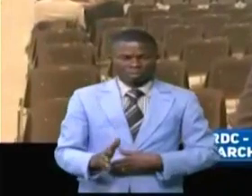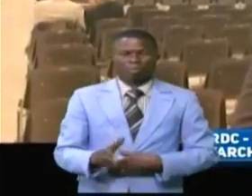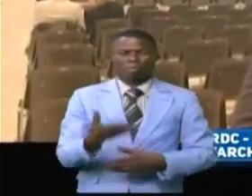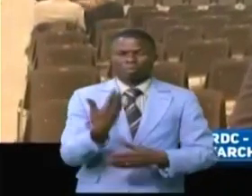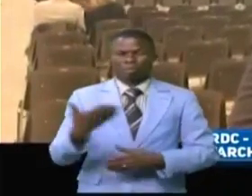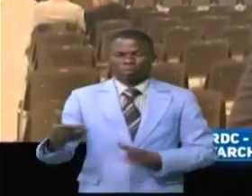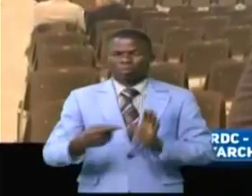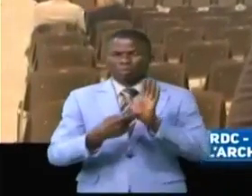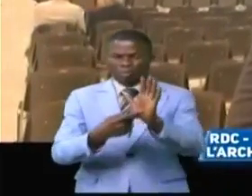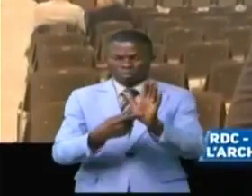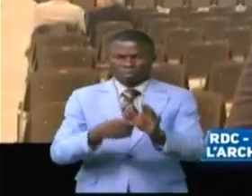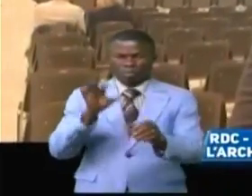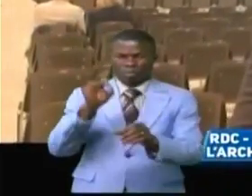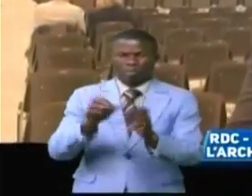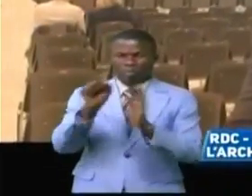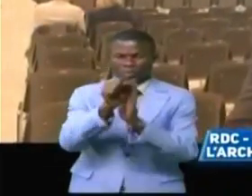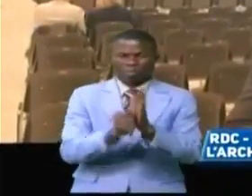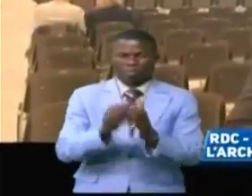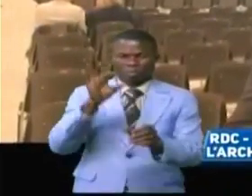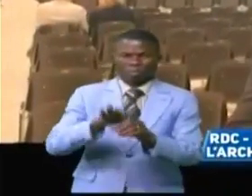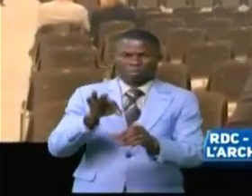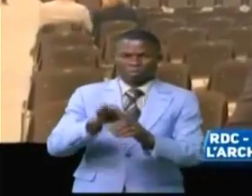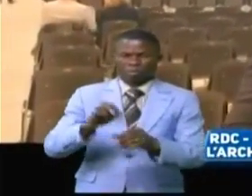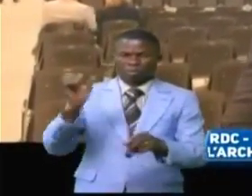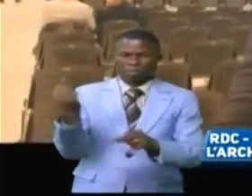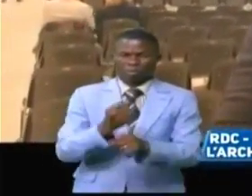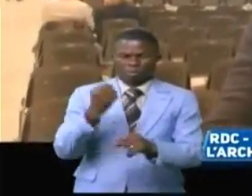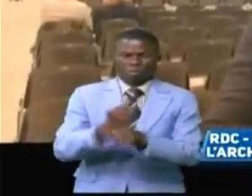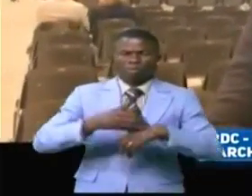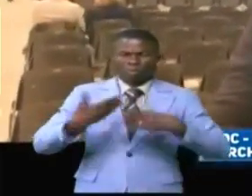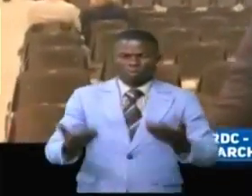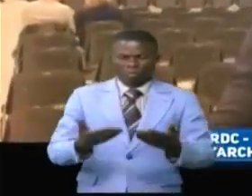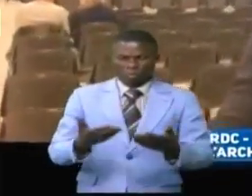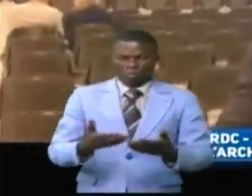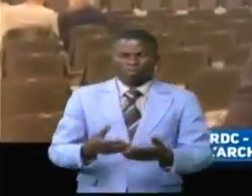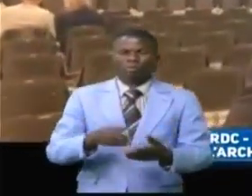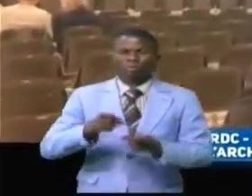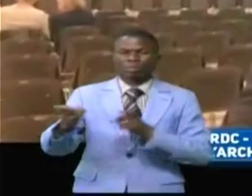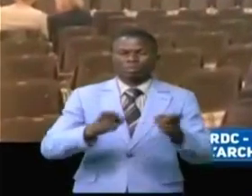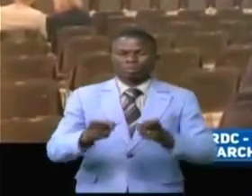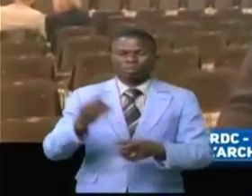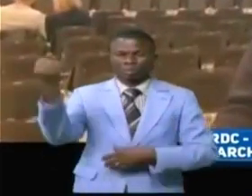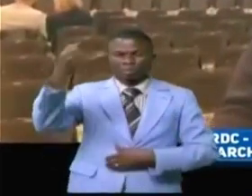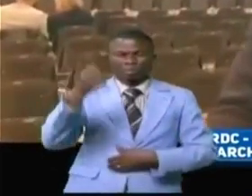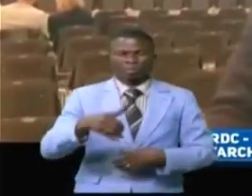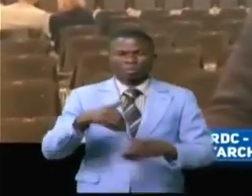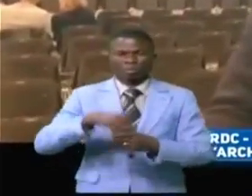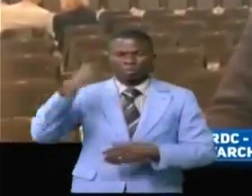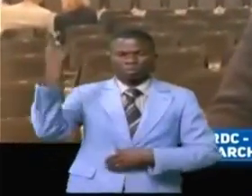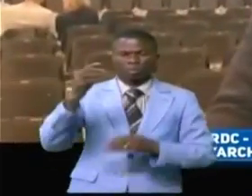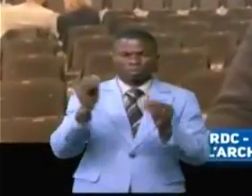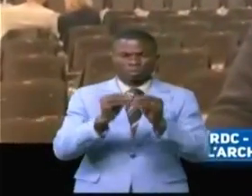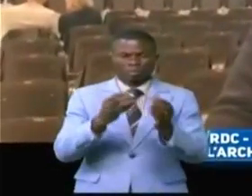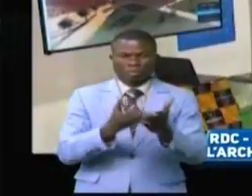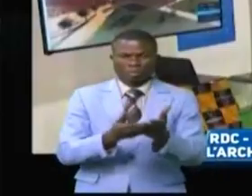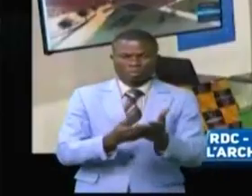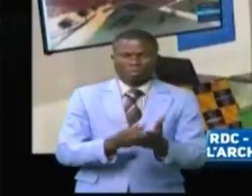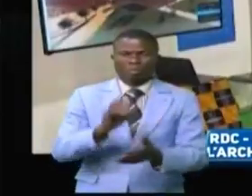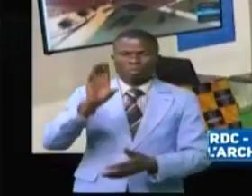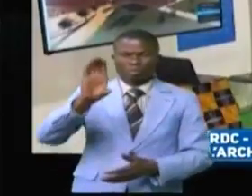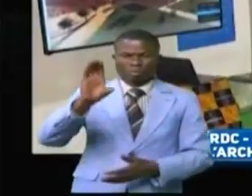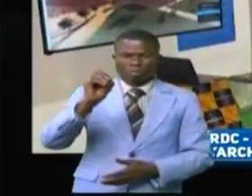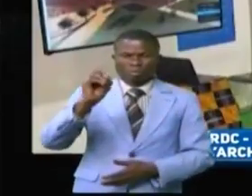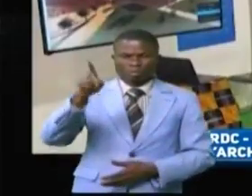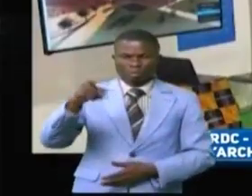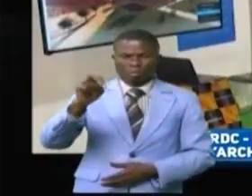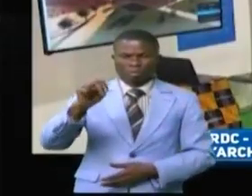ont été votés pour garantir le fonctionnement et la gestion des architectes dans le monde. Lors de ces assises de Copenhague, la